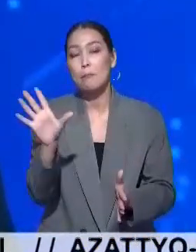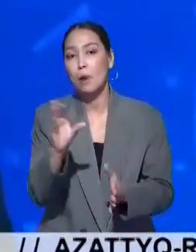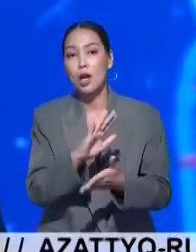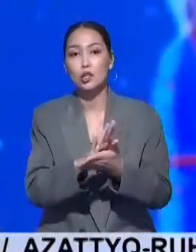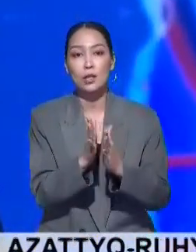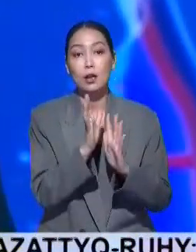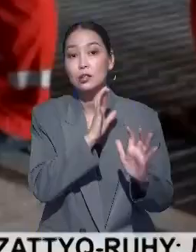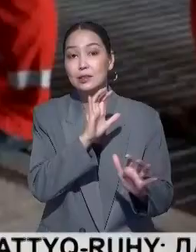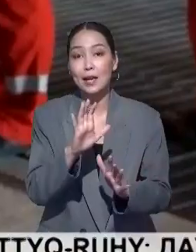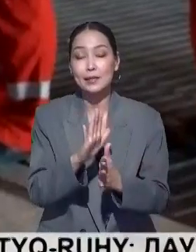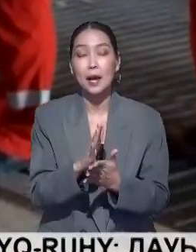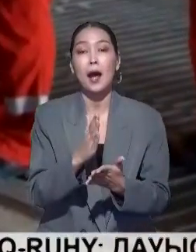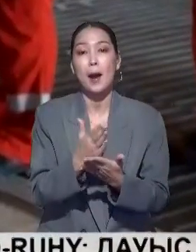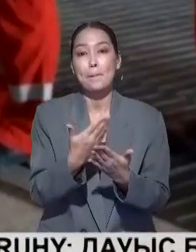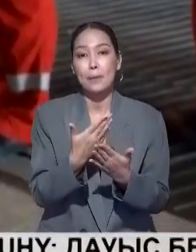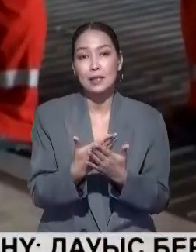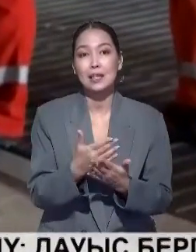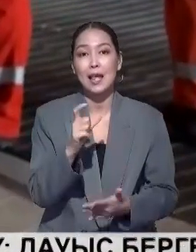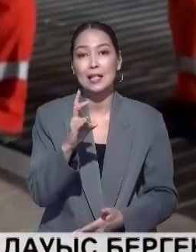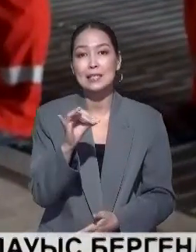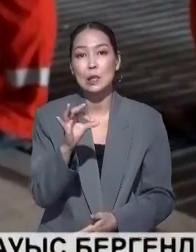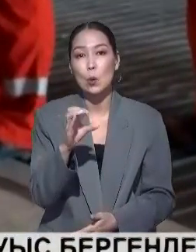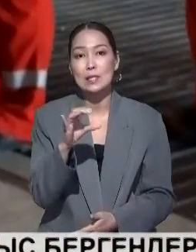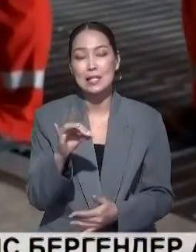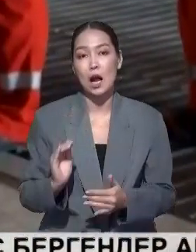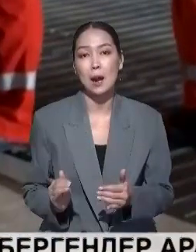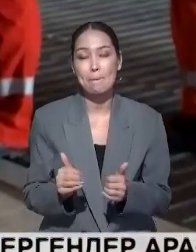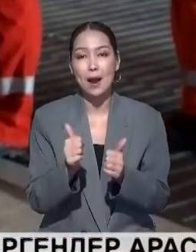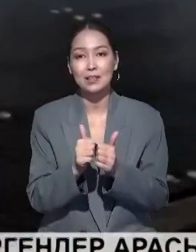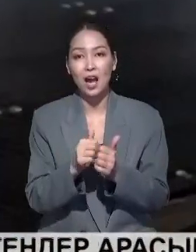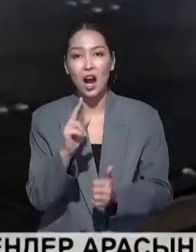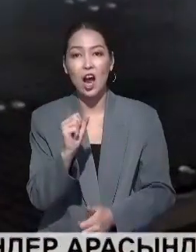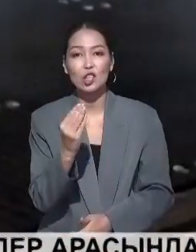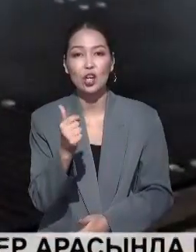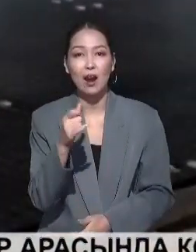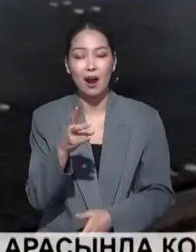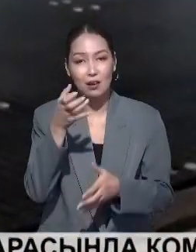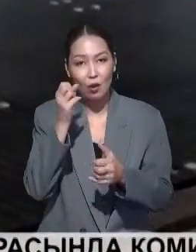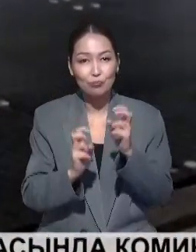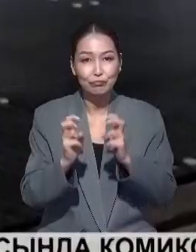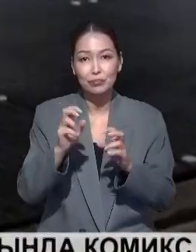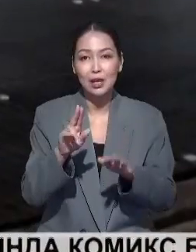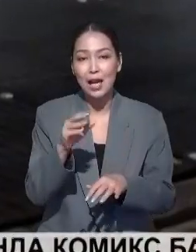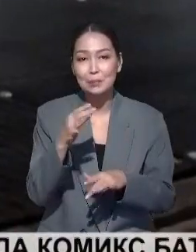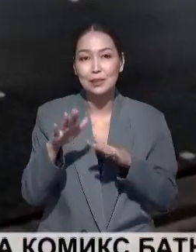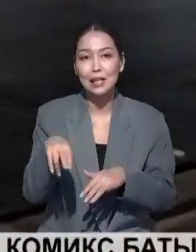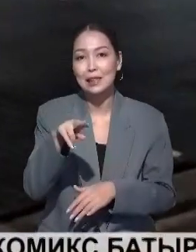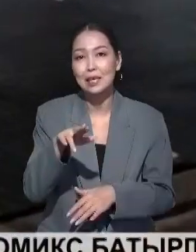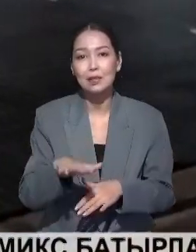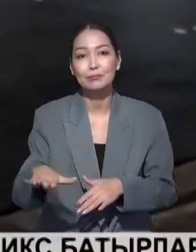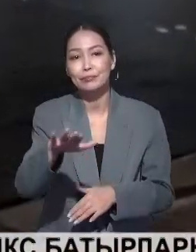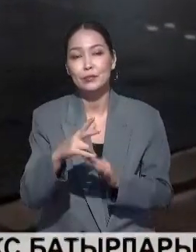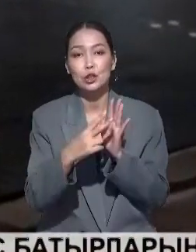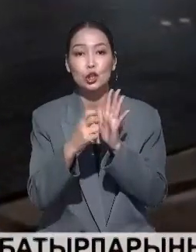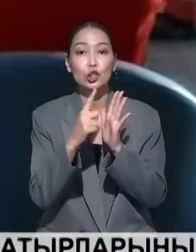жағдай жасалған. Мәселен, NCOC компаниясына қарасты Қашаған кен орындағы Каспий теңізіндегі Д аралында бүгін 870